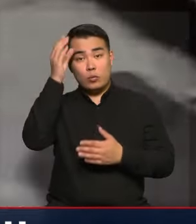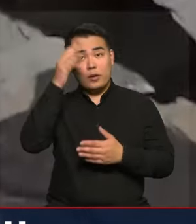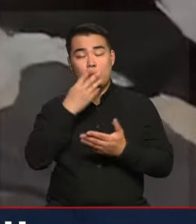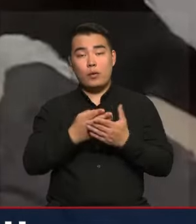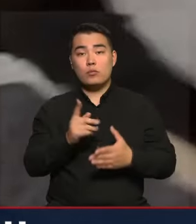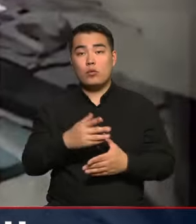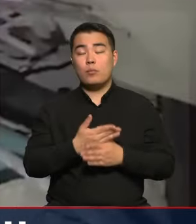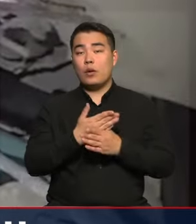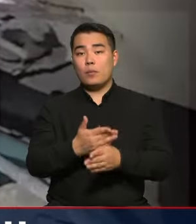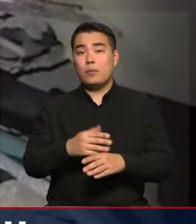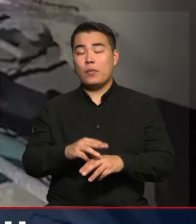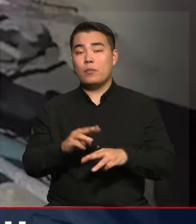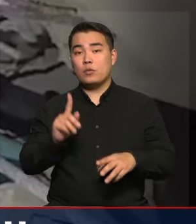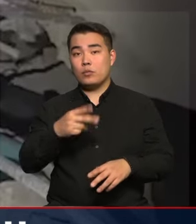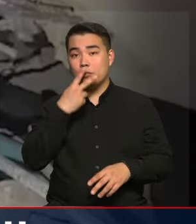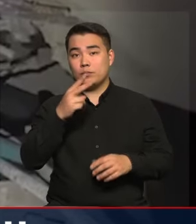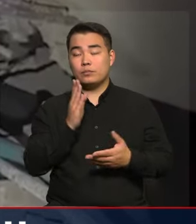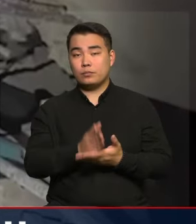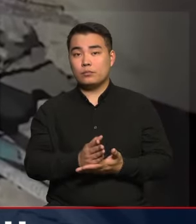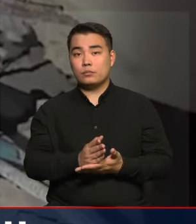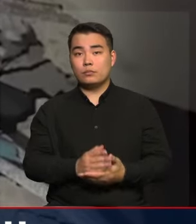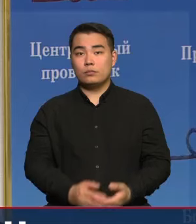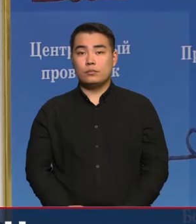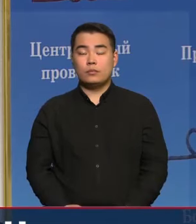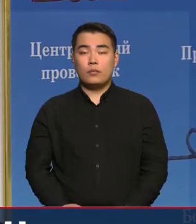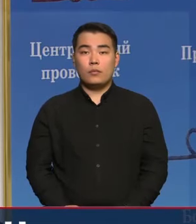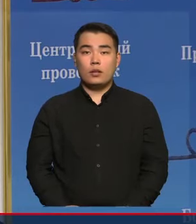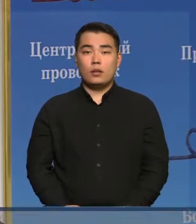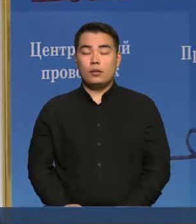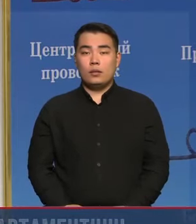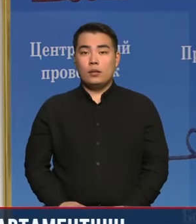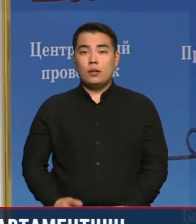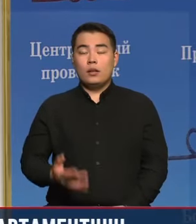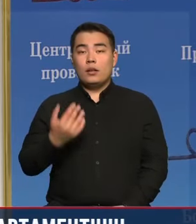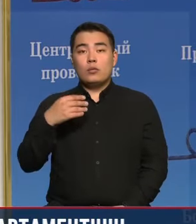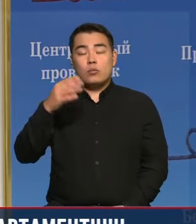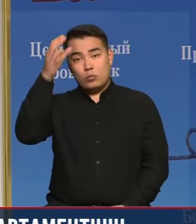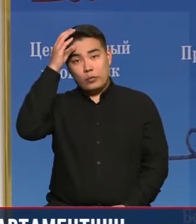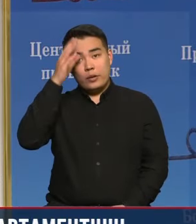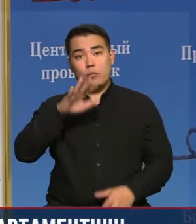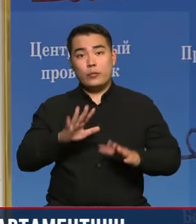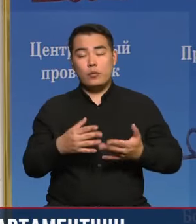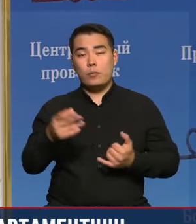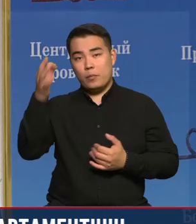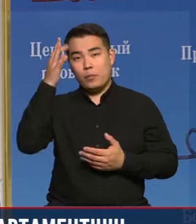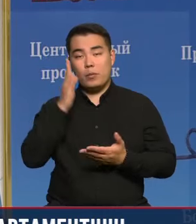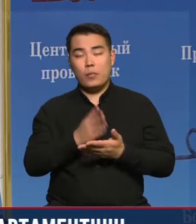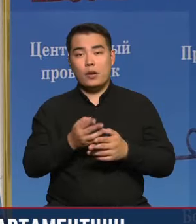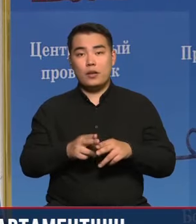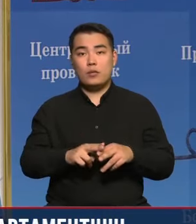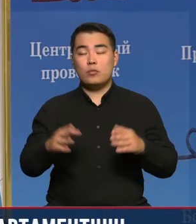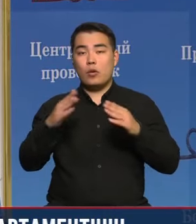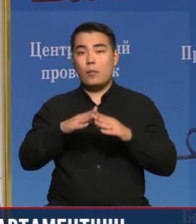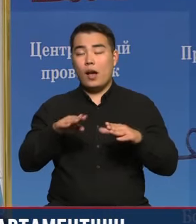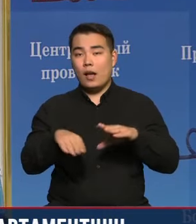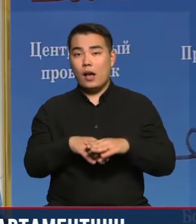шеккендерге көмектескен сәті әлі көз алдында. В ходе разведки был обнаружен. Түркиядағы жағдай әлі күнге дейін есімде. Үйінде астындағы